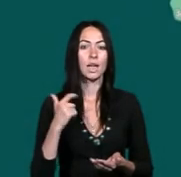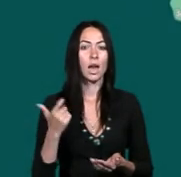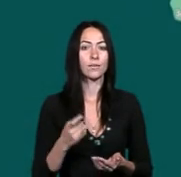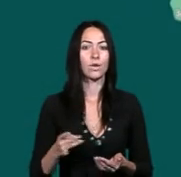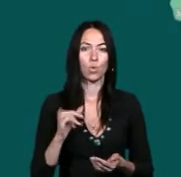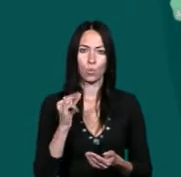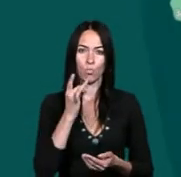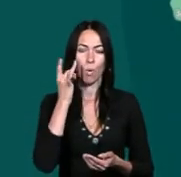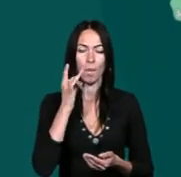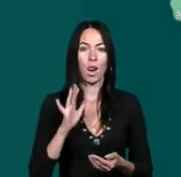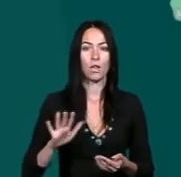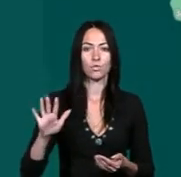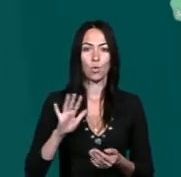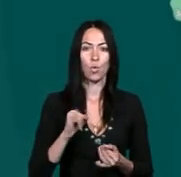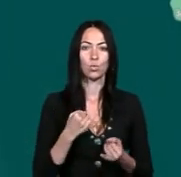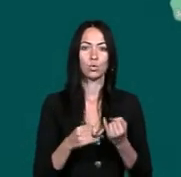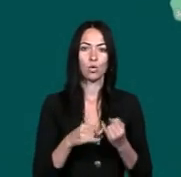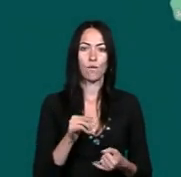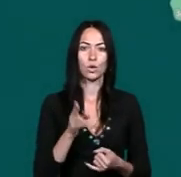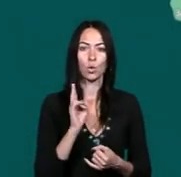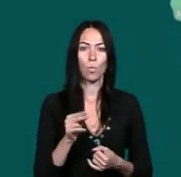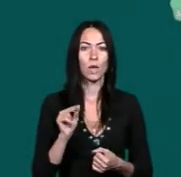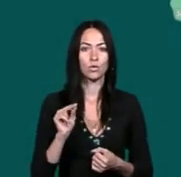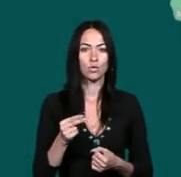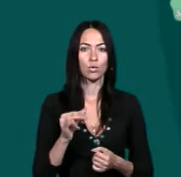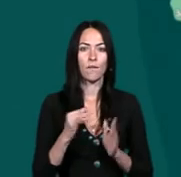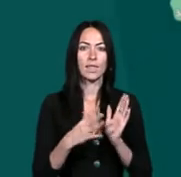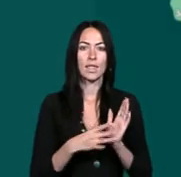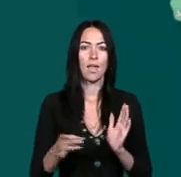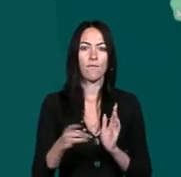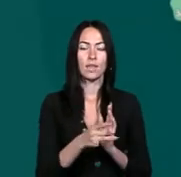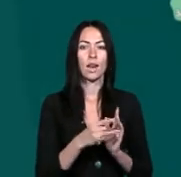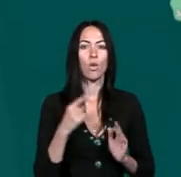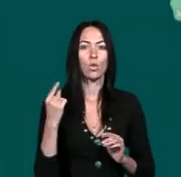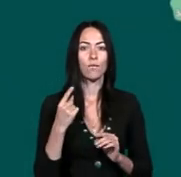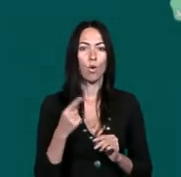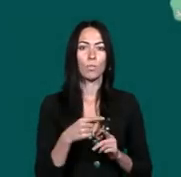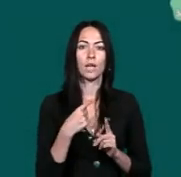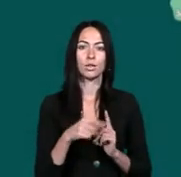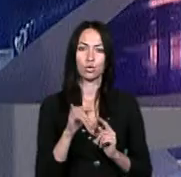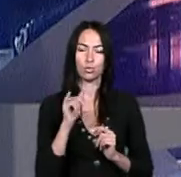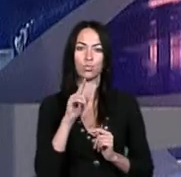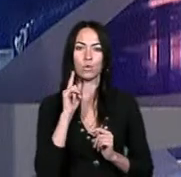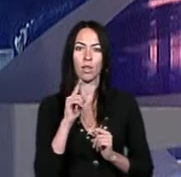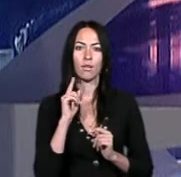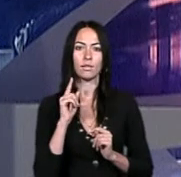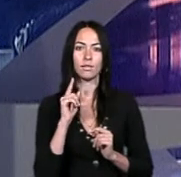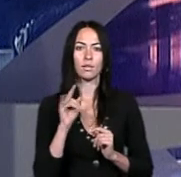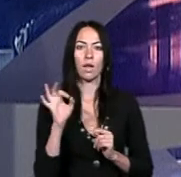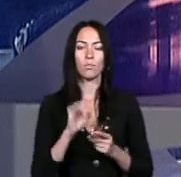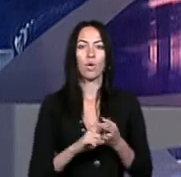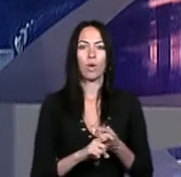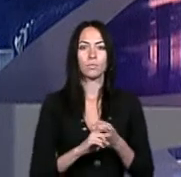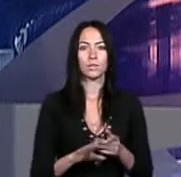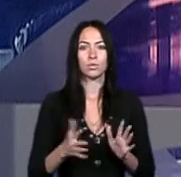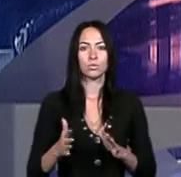у помаранчевій зоні. У жовтій – Куп'янськ, Чугуїв та 9 районів області. Інші – у зеленій. Про